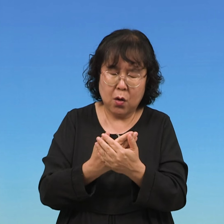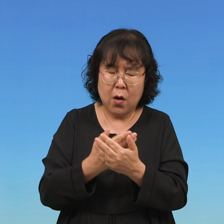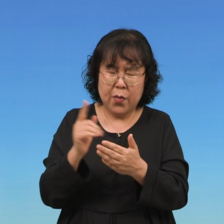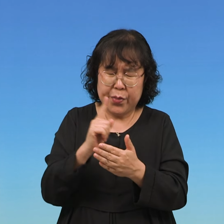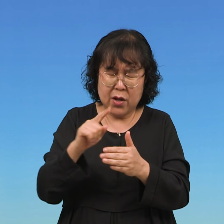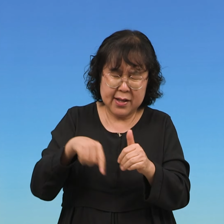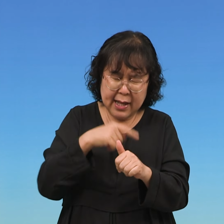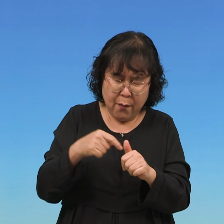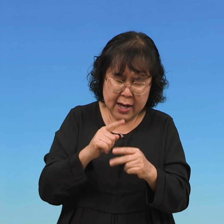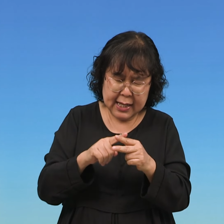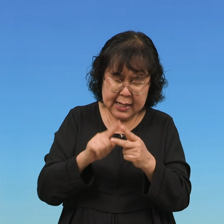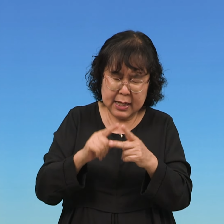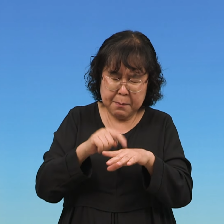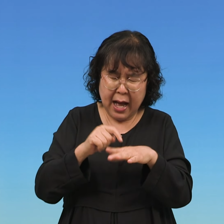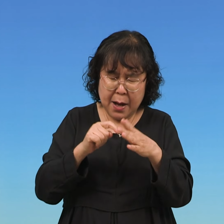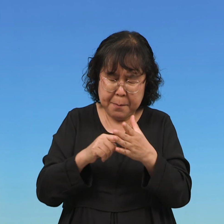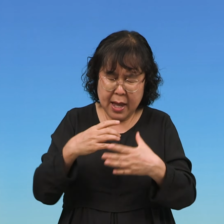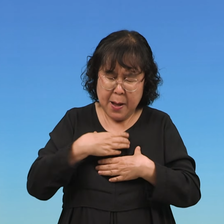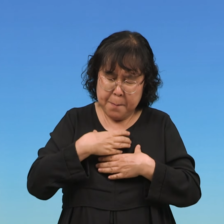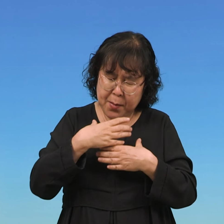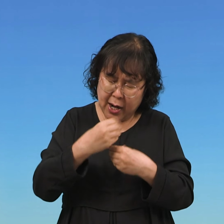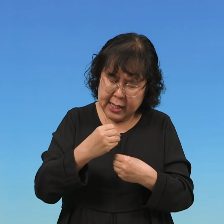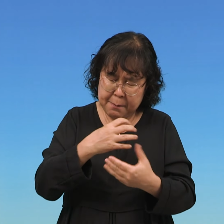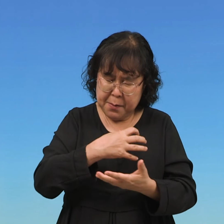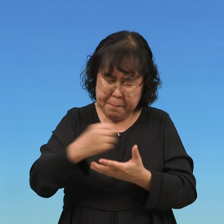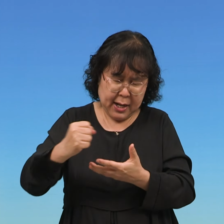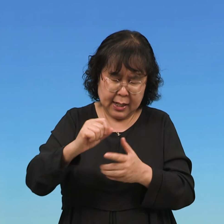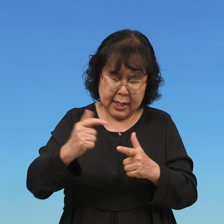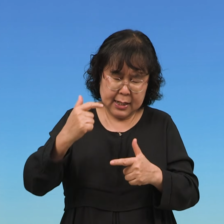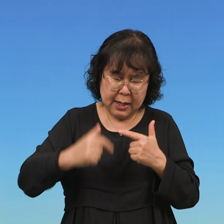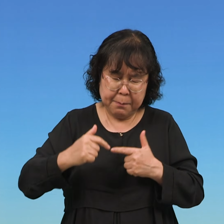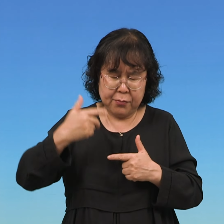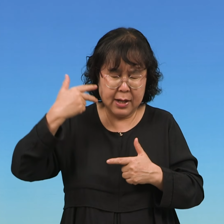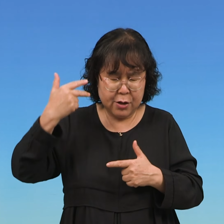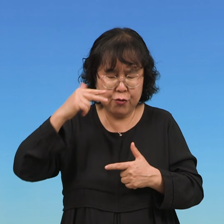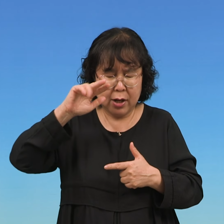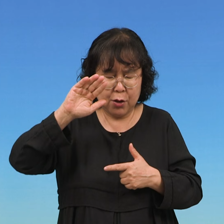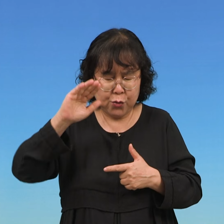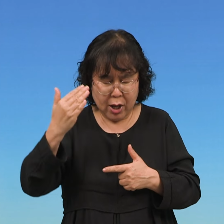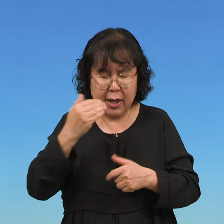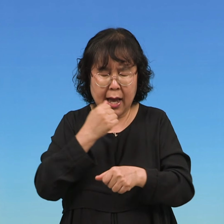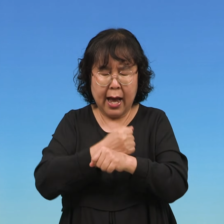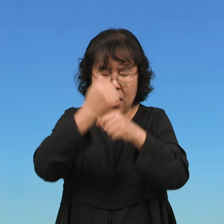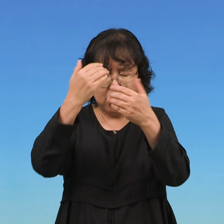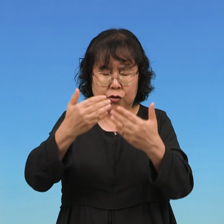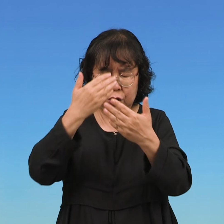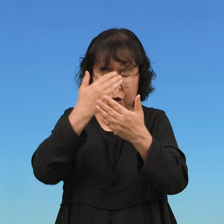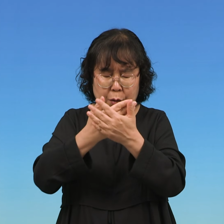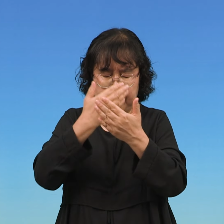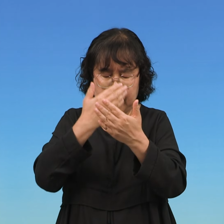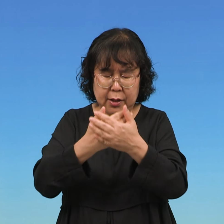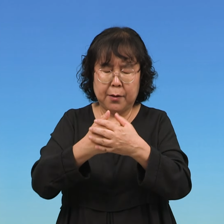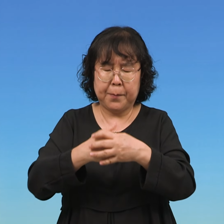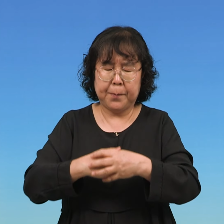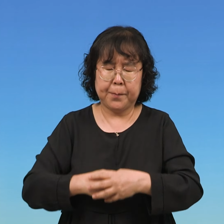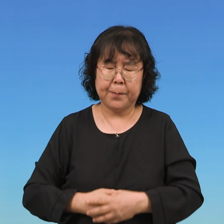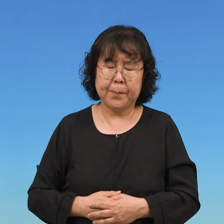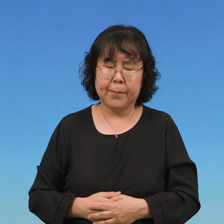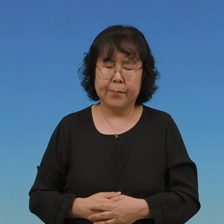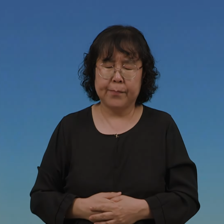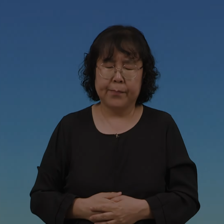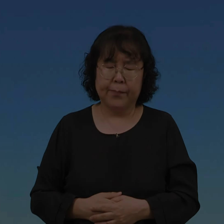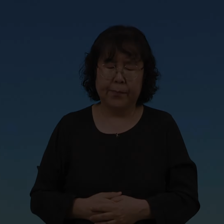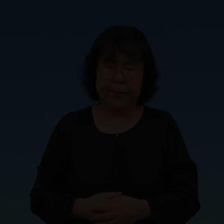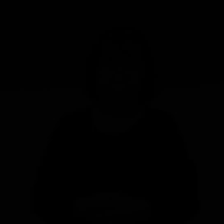상황에서도이 평정심을 빼앗기지 않는 그런 기쁜 한 주간이 되도록 주님이 인도하여 주시옵소서